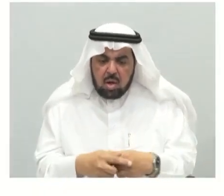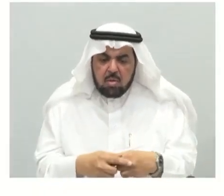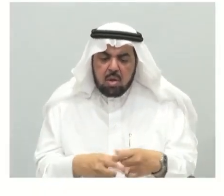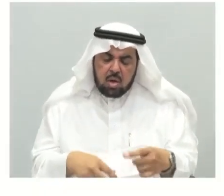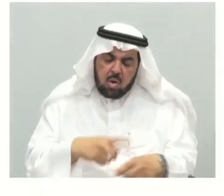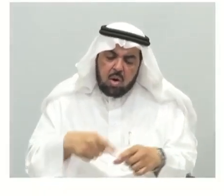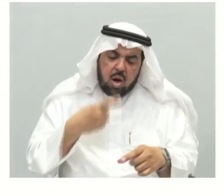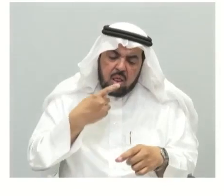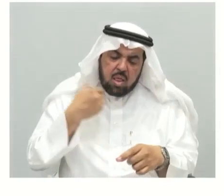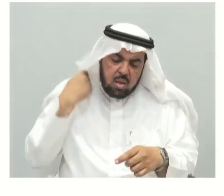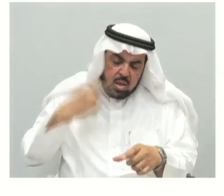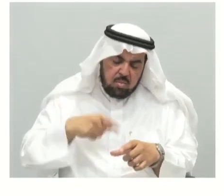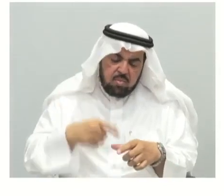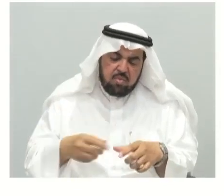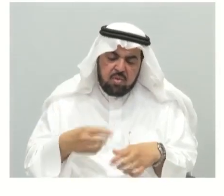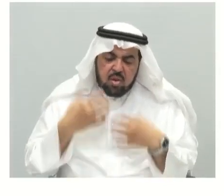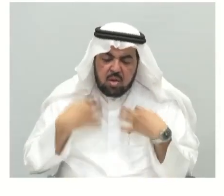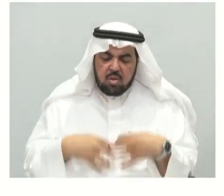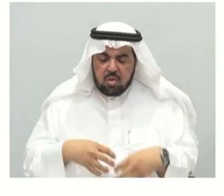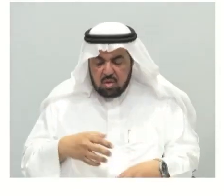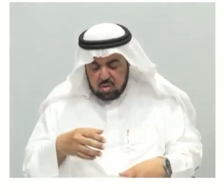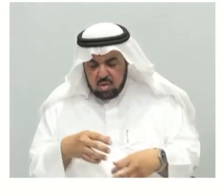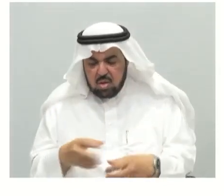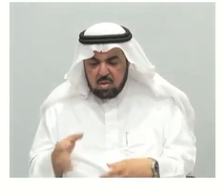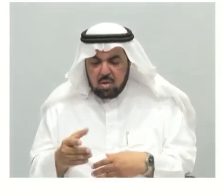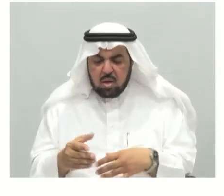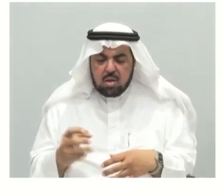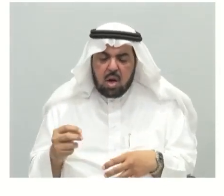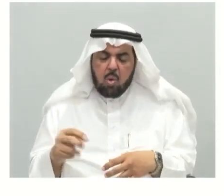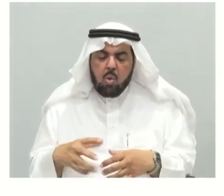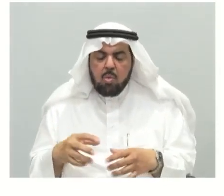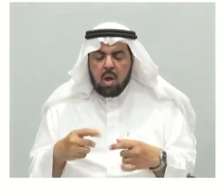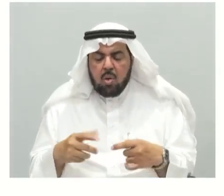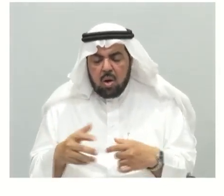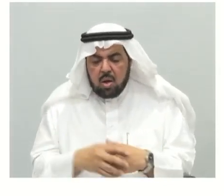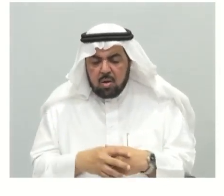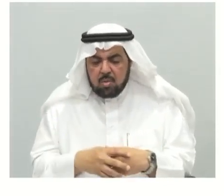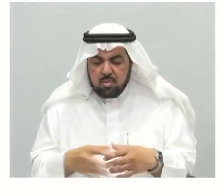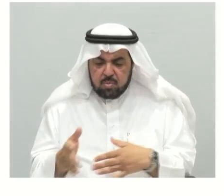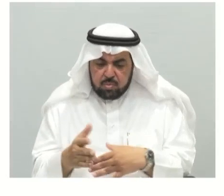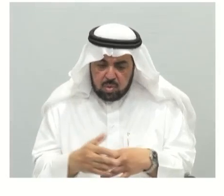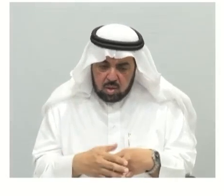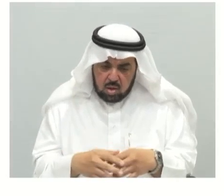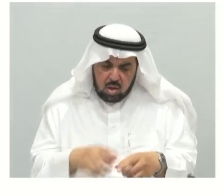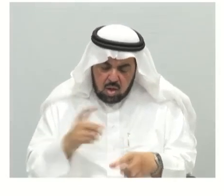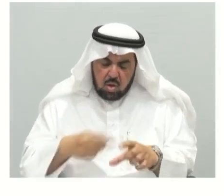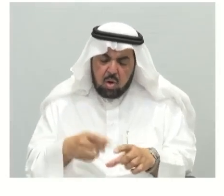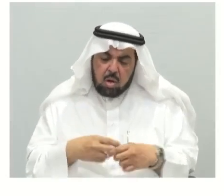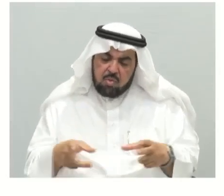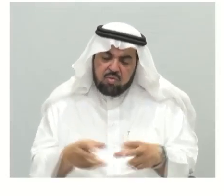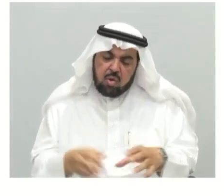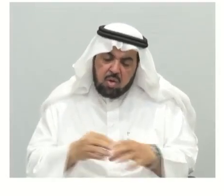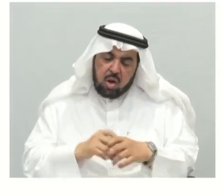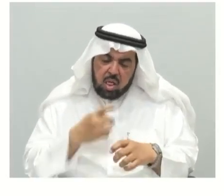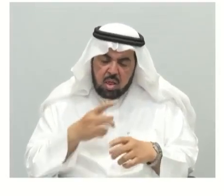الدم في جسم الحشره ودوران الدم في اي حيوان اخر من الحيوانات نلاحظ الحشرات لها جهاز دوران مفتوح يضخ الدم